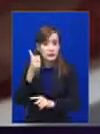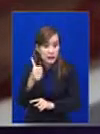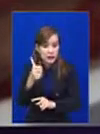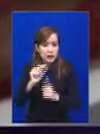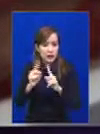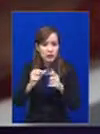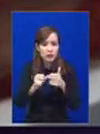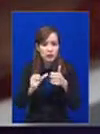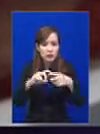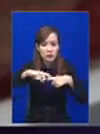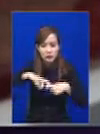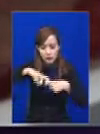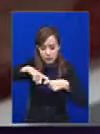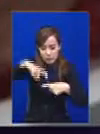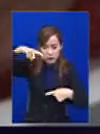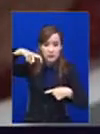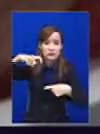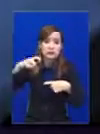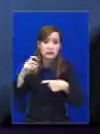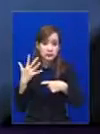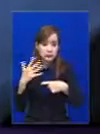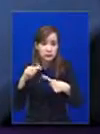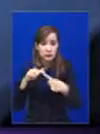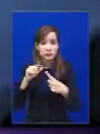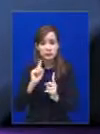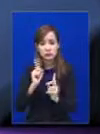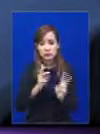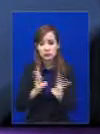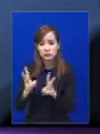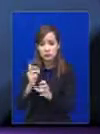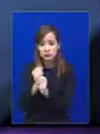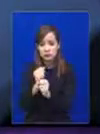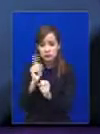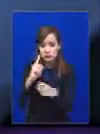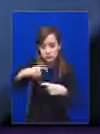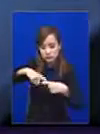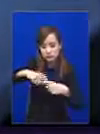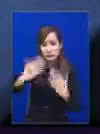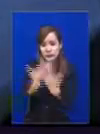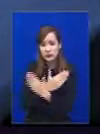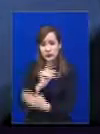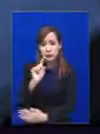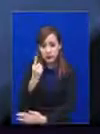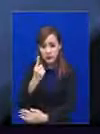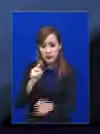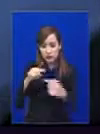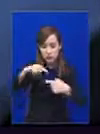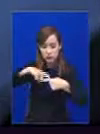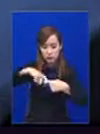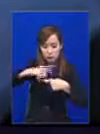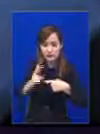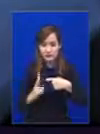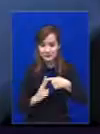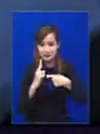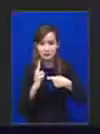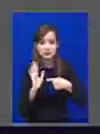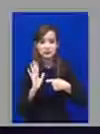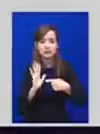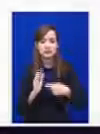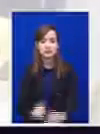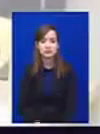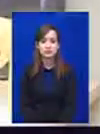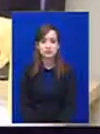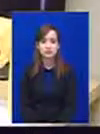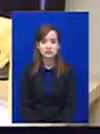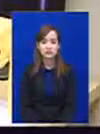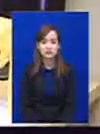ข้อสะโพกหลุดหลังผ่าตัดโดยใช้เทคนิคการผ่าตัดเปลี่ยนข้อสะโพกแนวใหม่แบบไม่ตัดกล้ามเนื้อตามลำดับ บุหรี่ด้ว